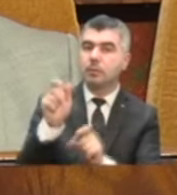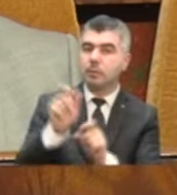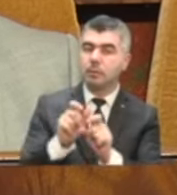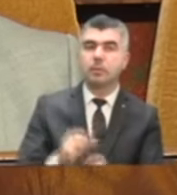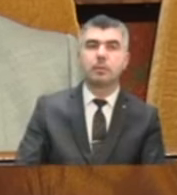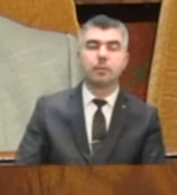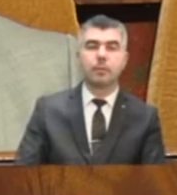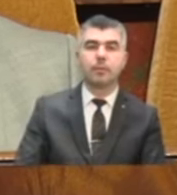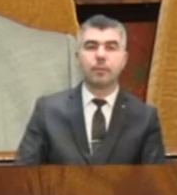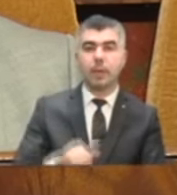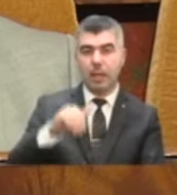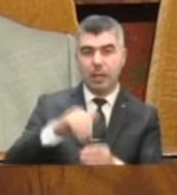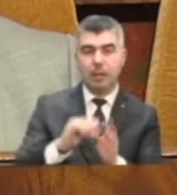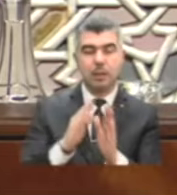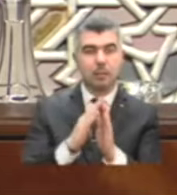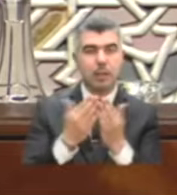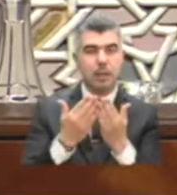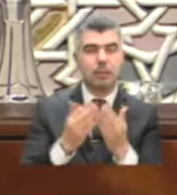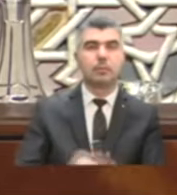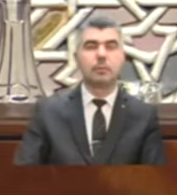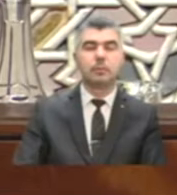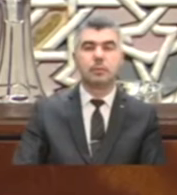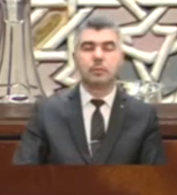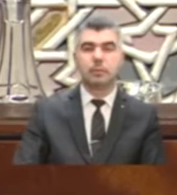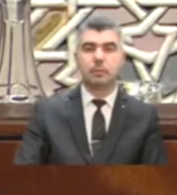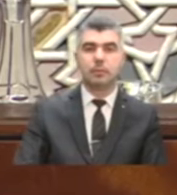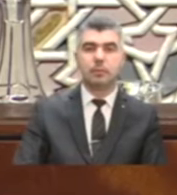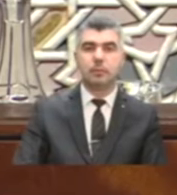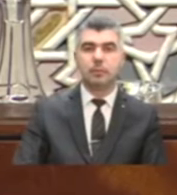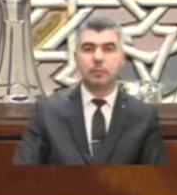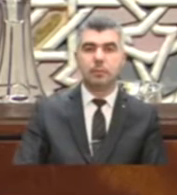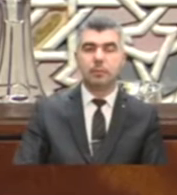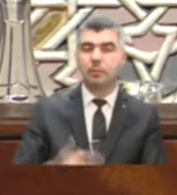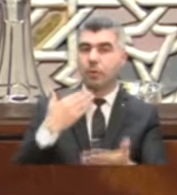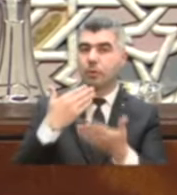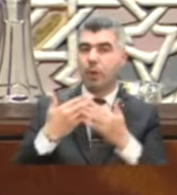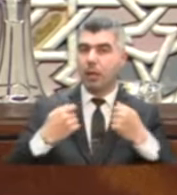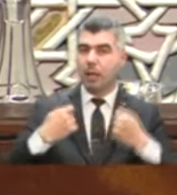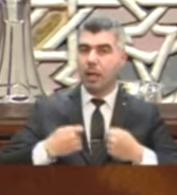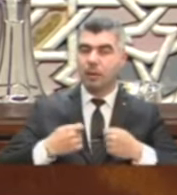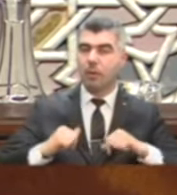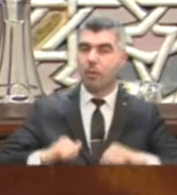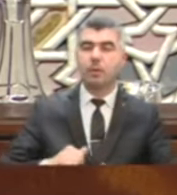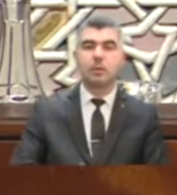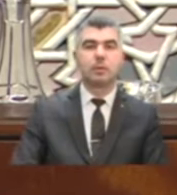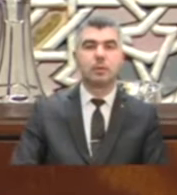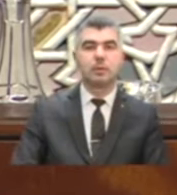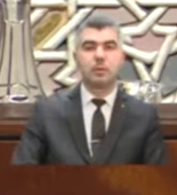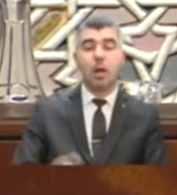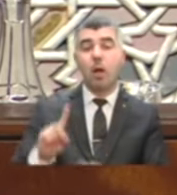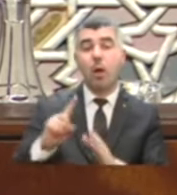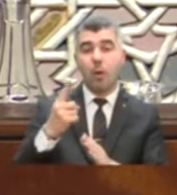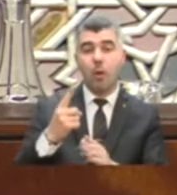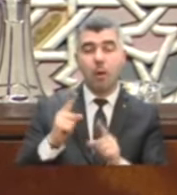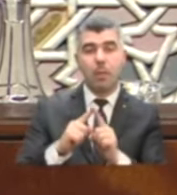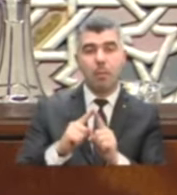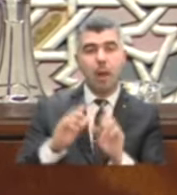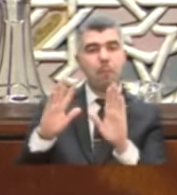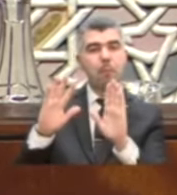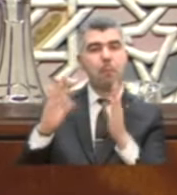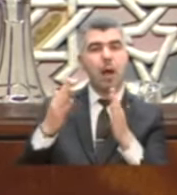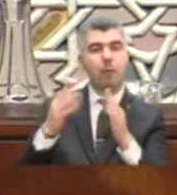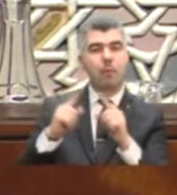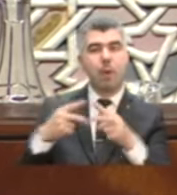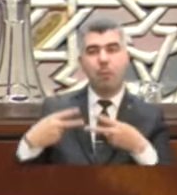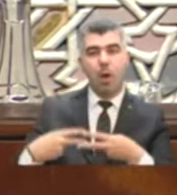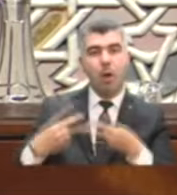المحترمين من فريق التقدم والاشتراكية، سيدة الرئيسة. شكرا سيد الرئيس. سيد الوزير، اولا كنحييكم على اطلاق العرض